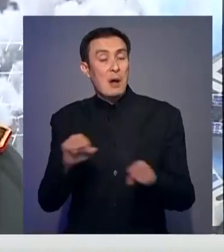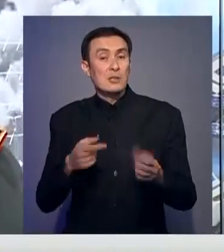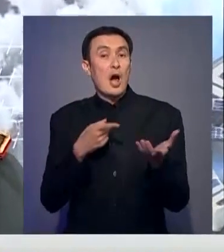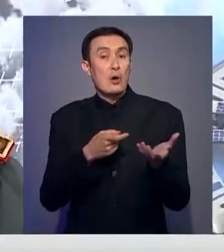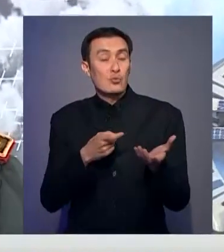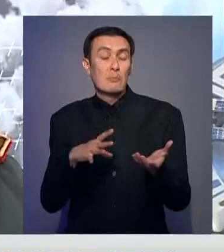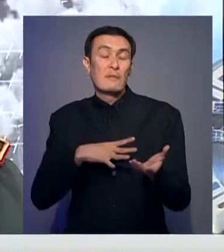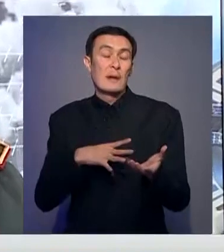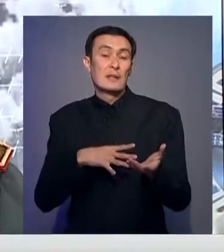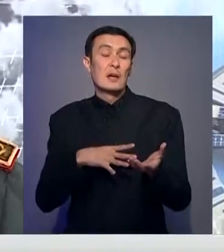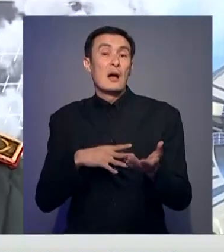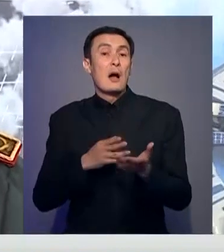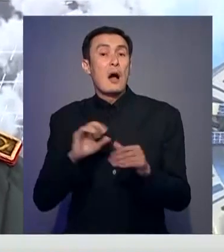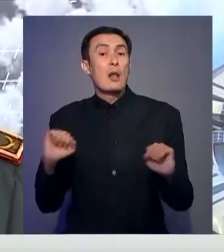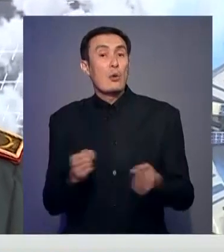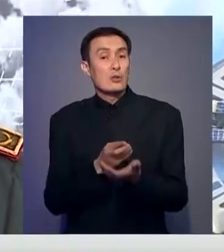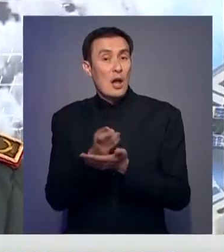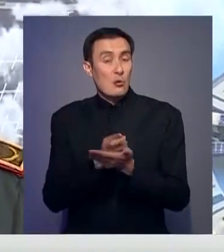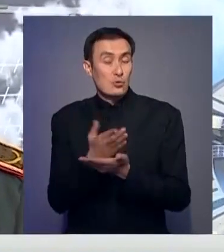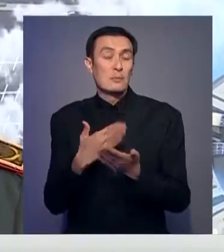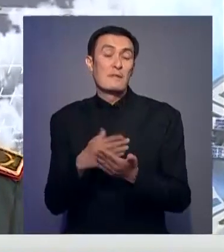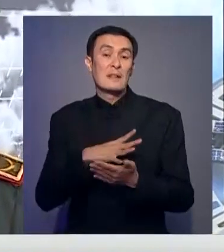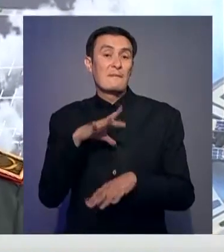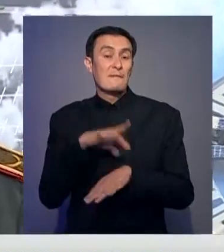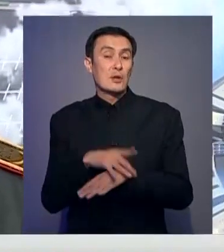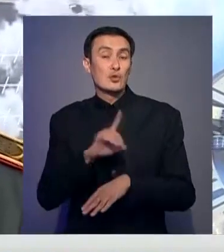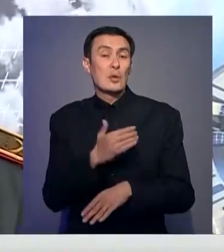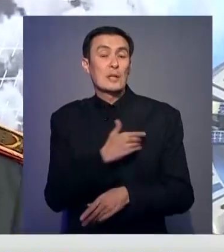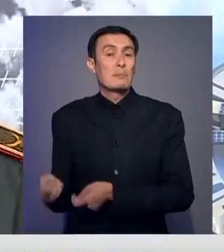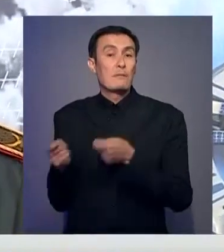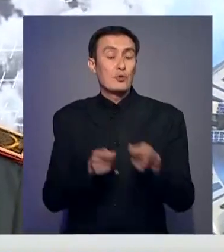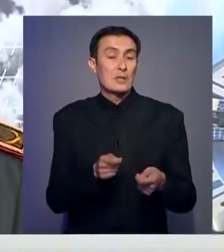оружие, травматическое оружие, холодное оружие. Есть факты, когда пытаются